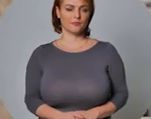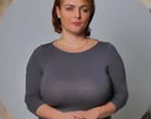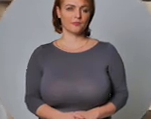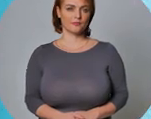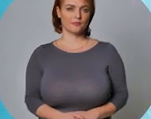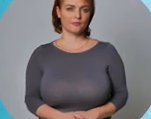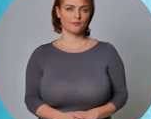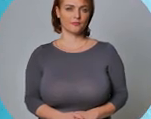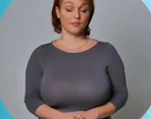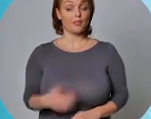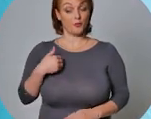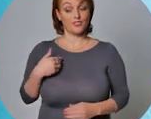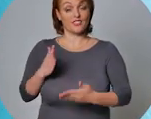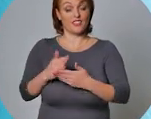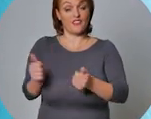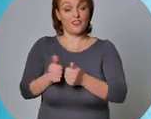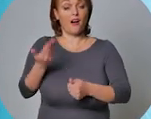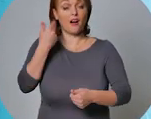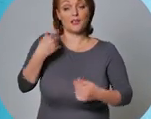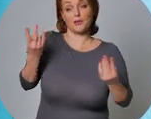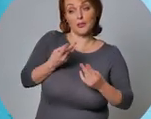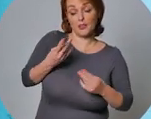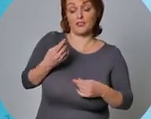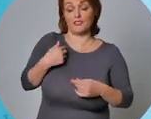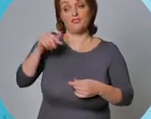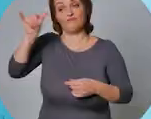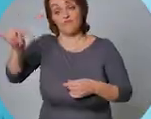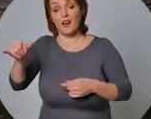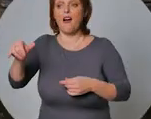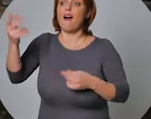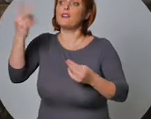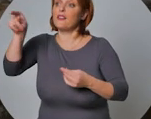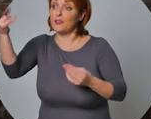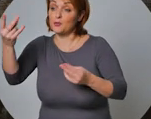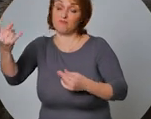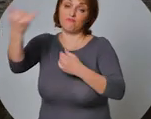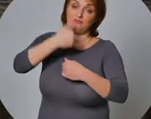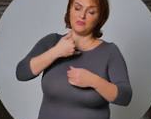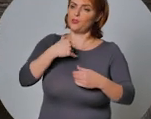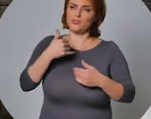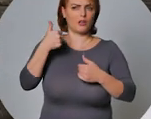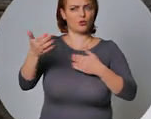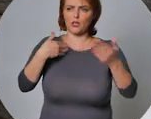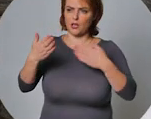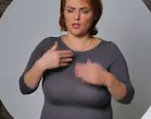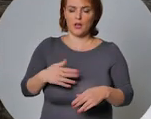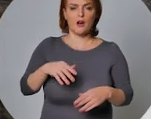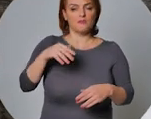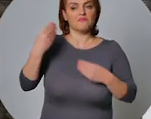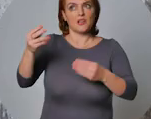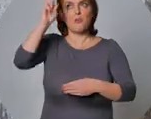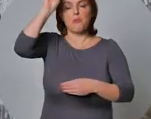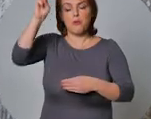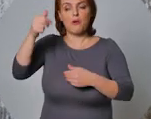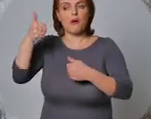Suntem vecini și când ne trebuie ceva noi la dâns și ei la noi, păcăm bine. De la Dumnezeu ceva el e la dânsul, îți pricepe